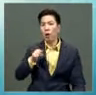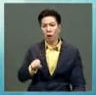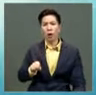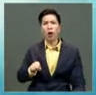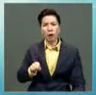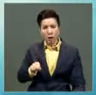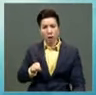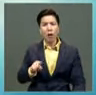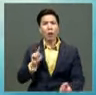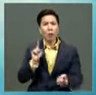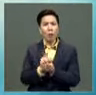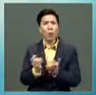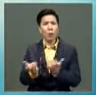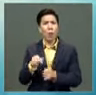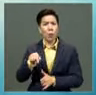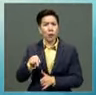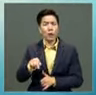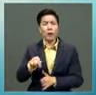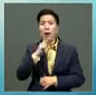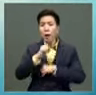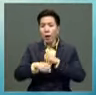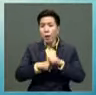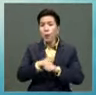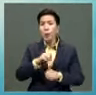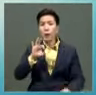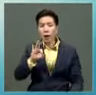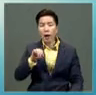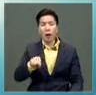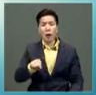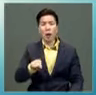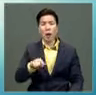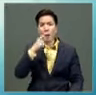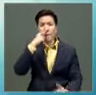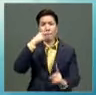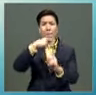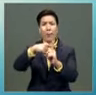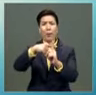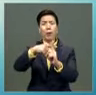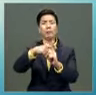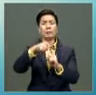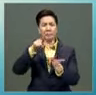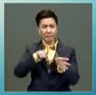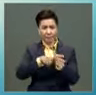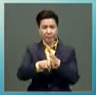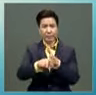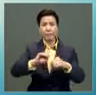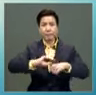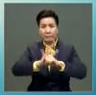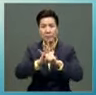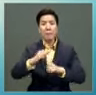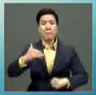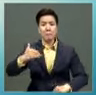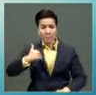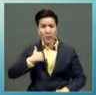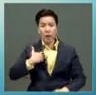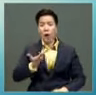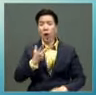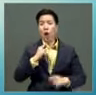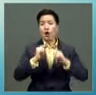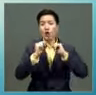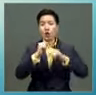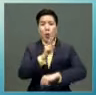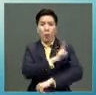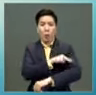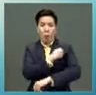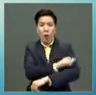ผลการตรวจของลูกสาวอายุ9ปีผลเป็นบวกผลเป็นยืนยันนะครับและได้ติดต่อโรงพยาบาลที่จะ